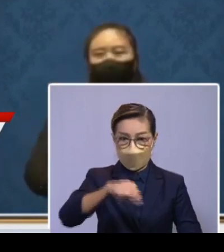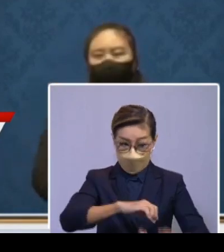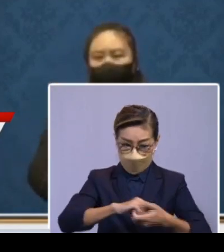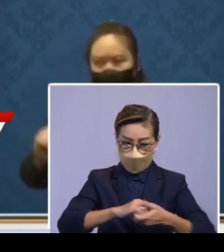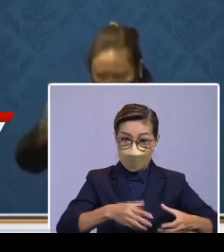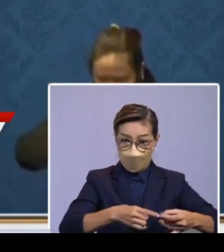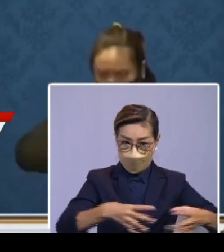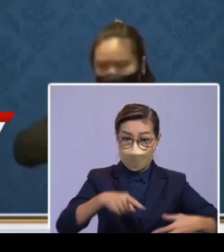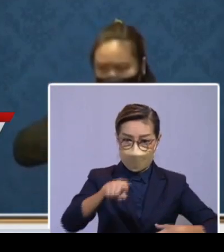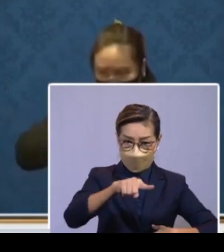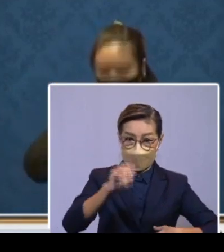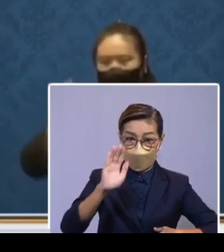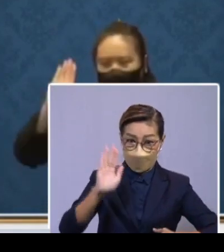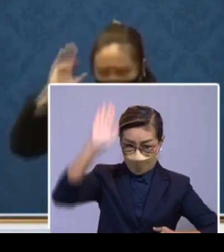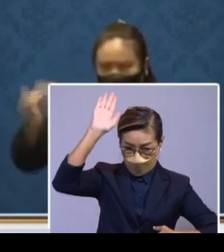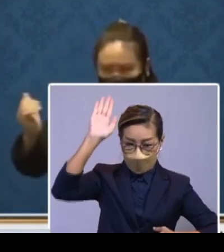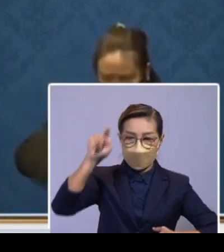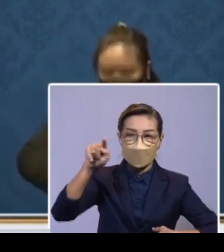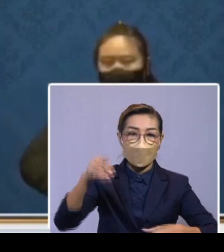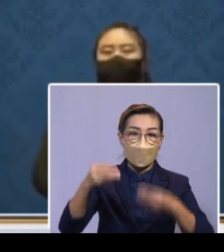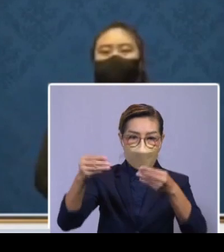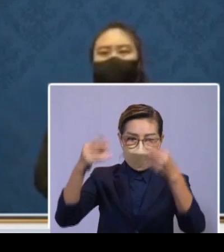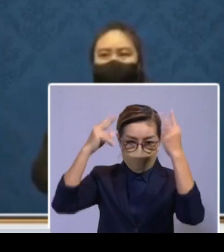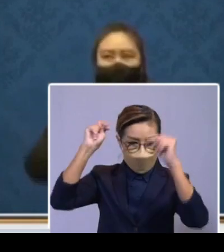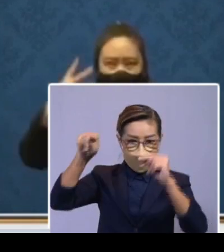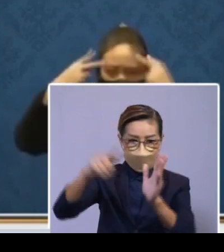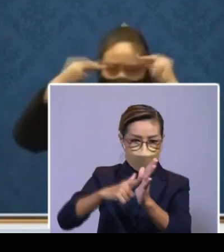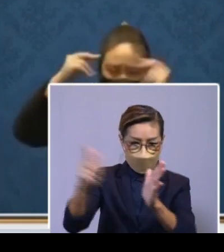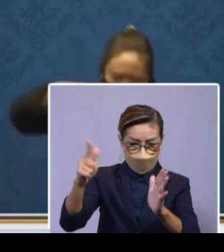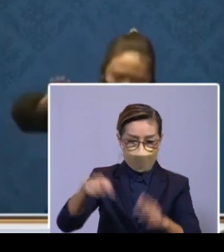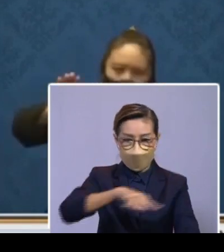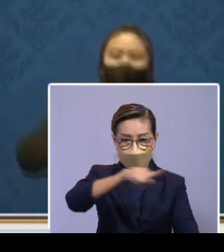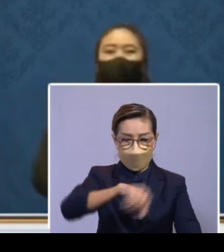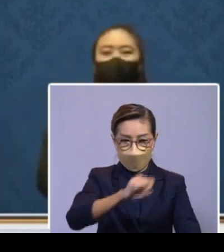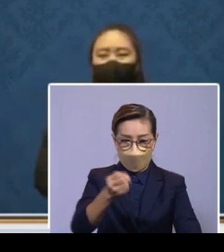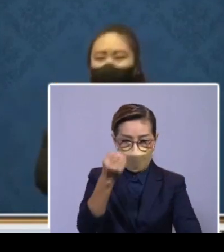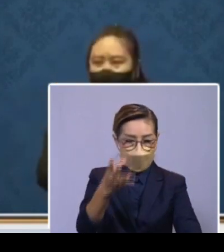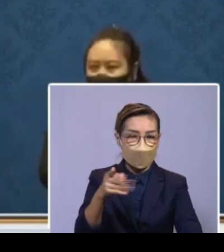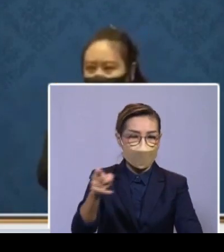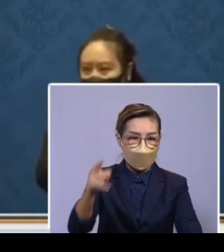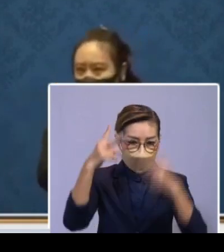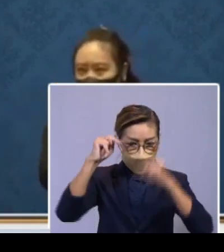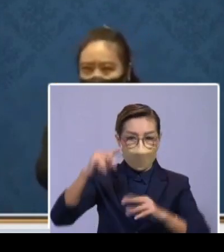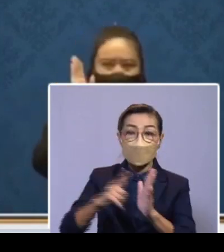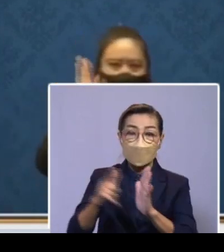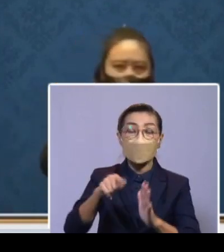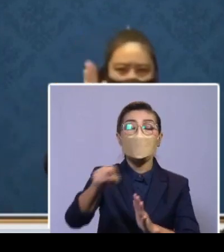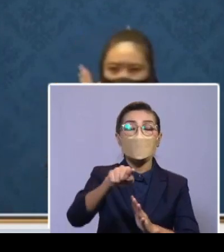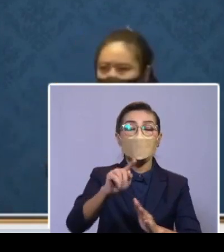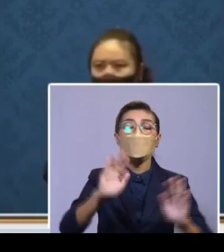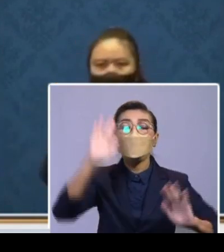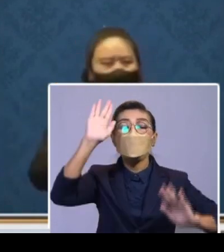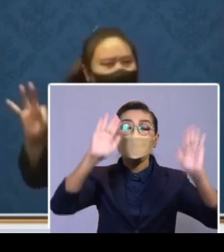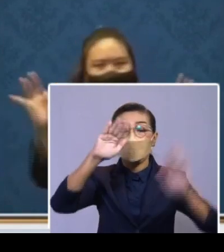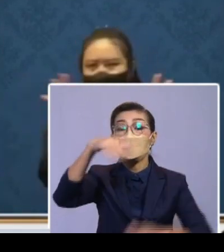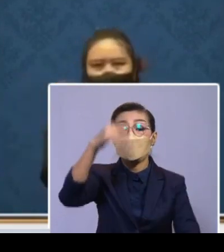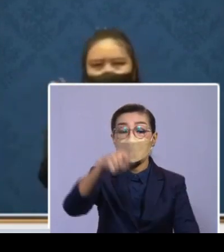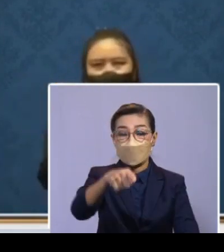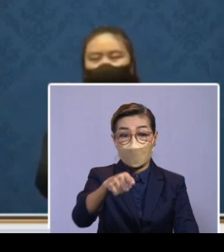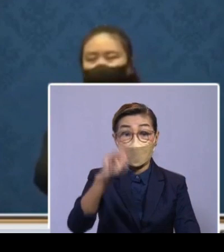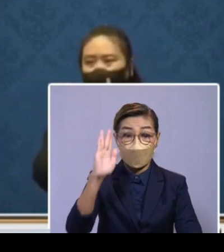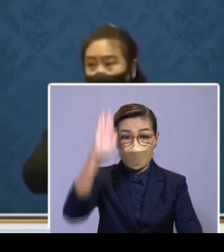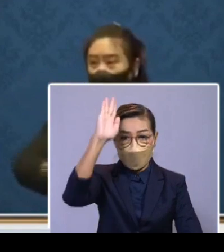เถอะยกไปยกให้นายกออกเสียงพอไม่พอไม่สำคัญถ้าคุณยกก่อนเดี๋ยวมันมาเยอะๆพอเ